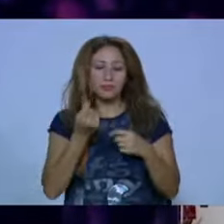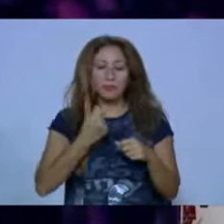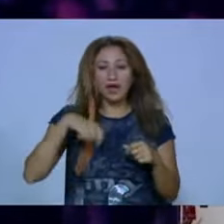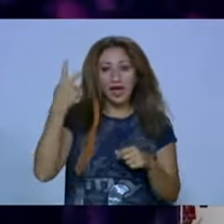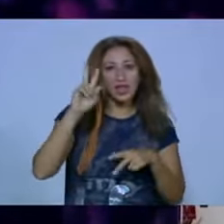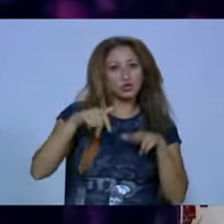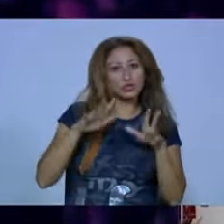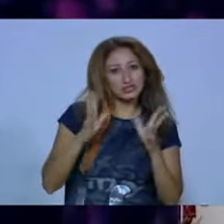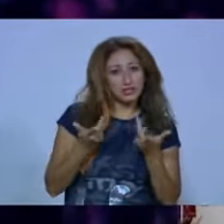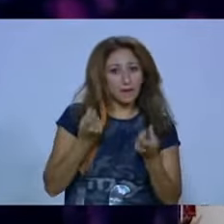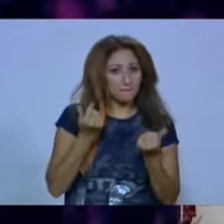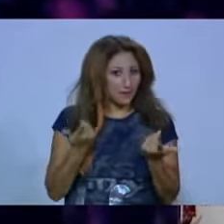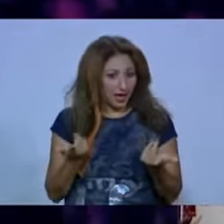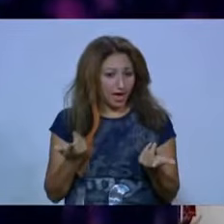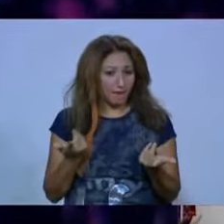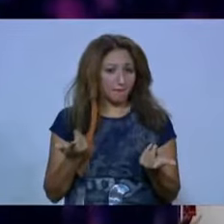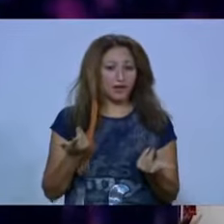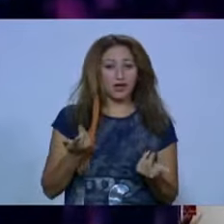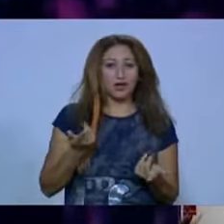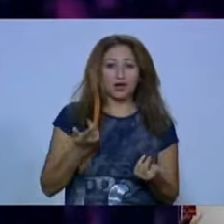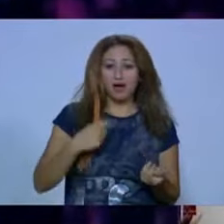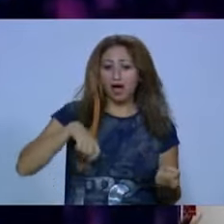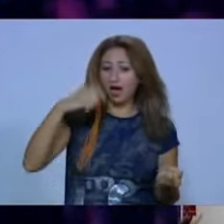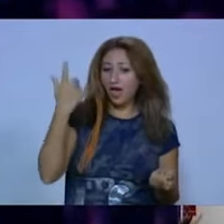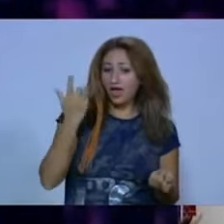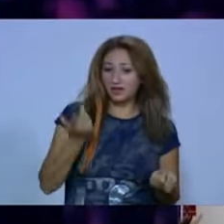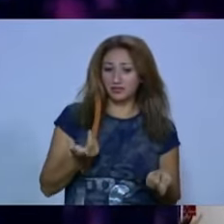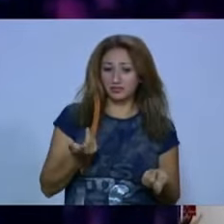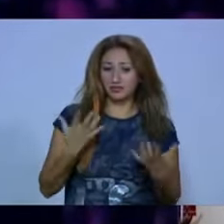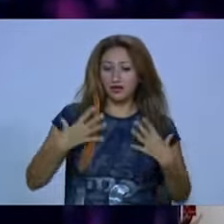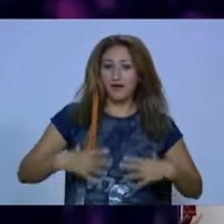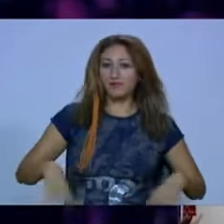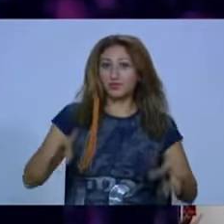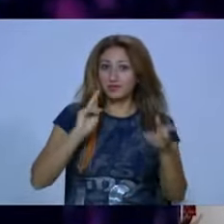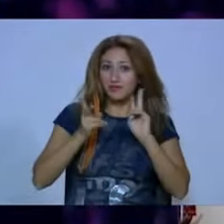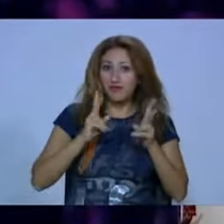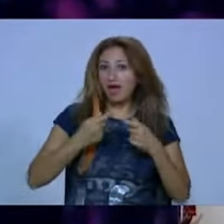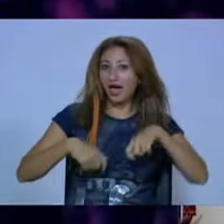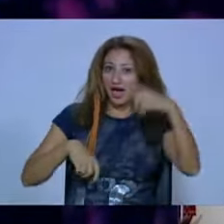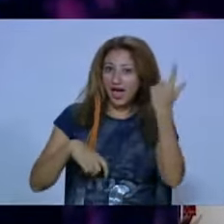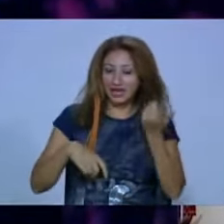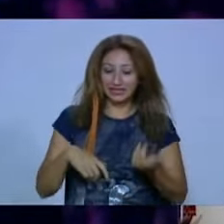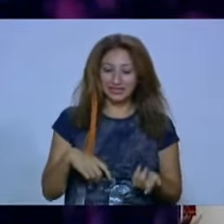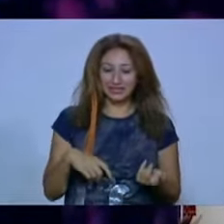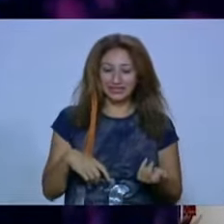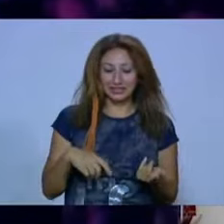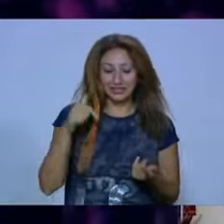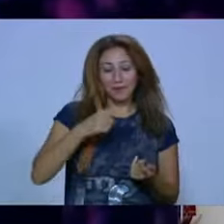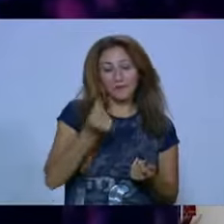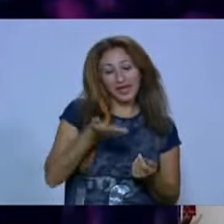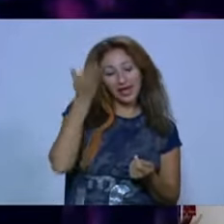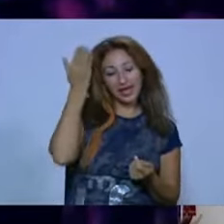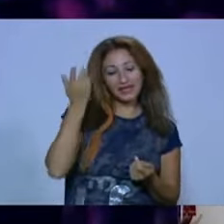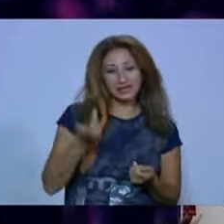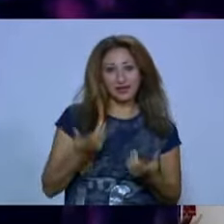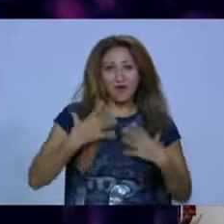وهنجيب الفستان بكام وهيكلف كام فستان الخطوبه وفستان الفرح يتكلف الحقيقه، يعني اقل فستان بيتكلف كتير النهارده،